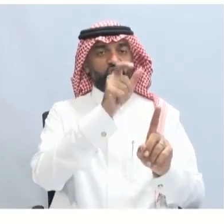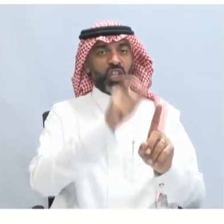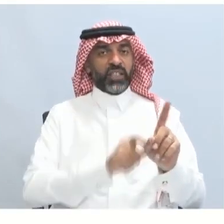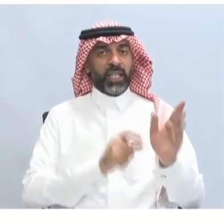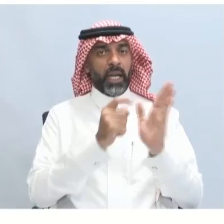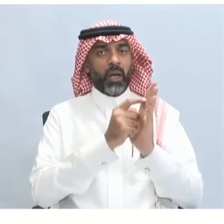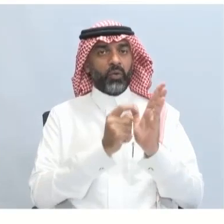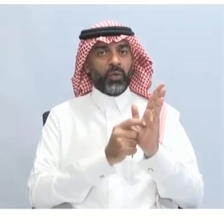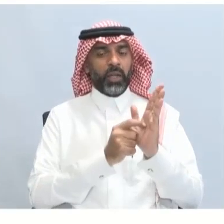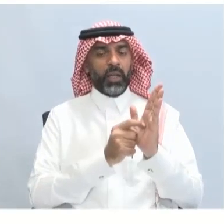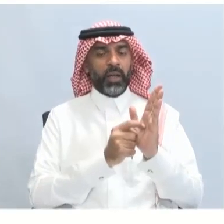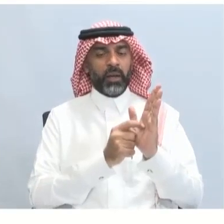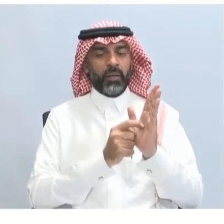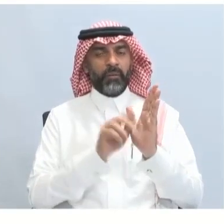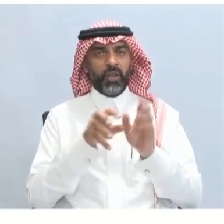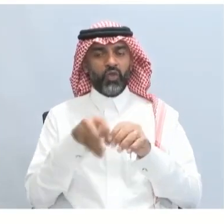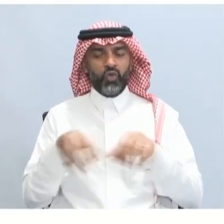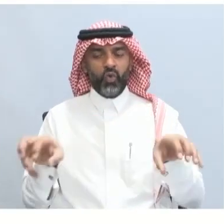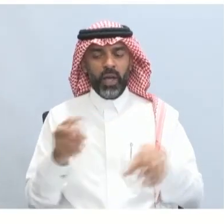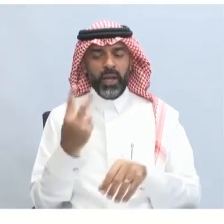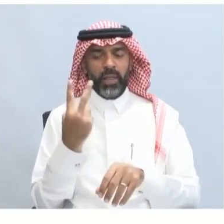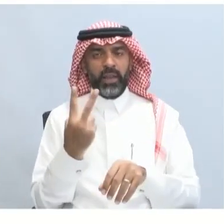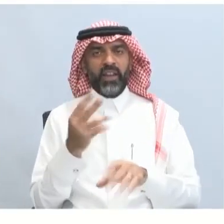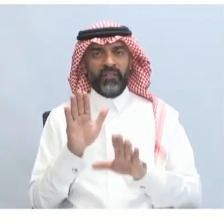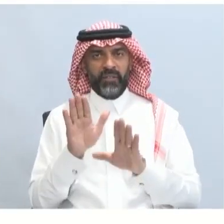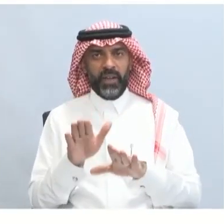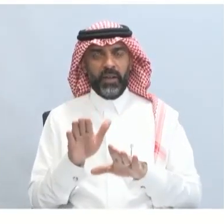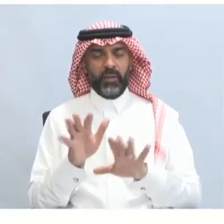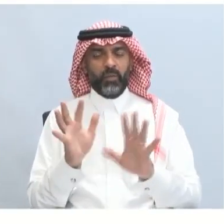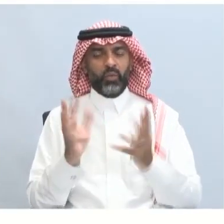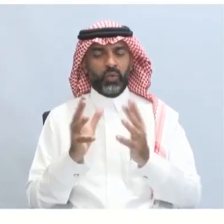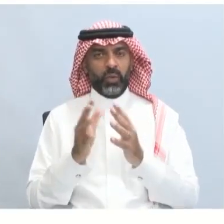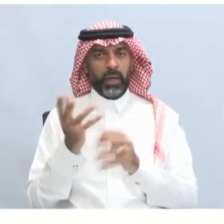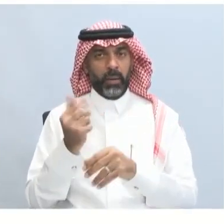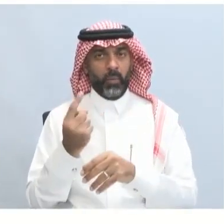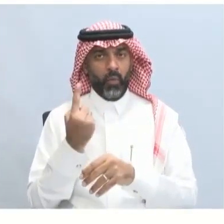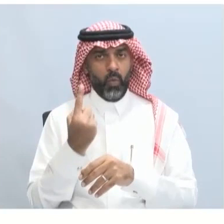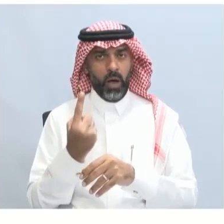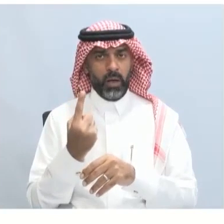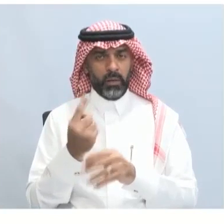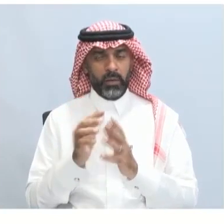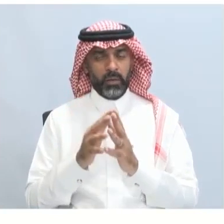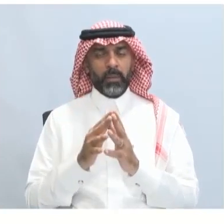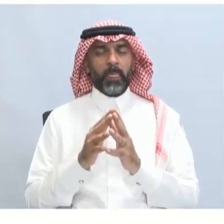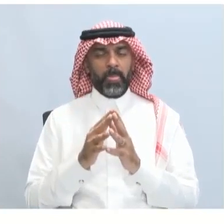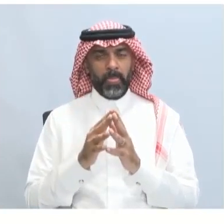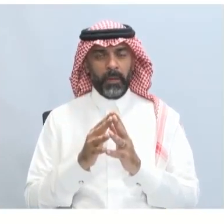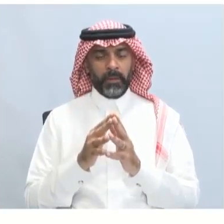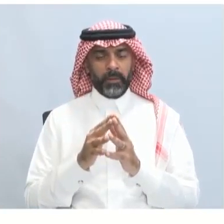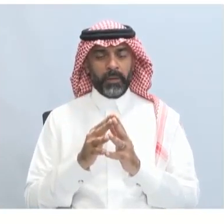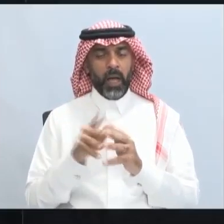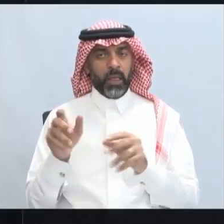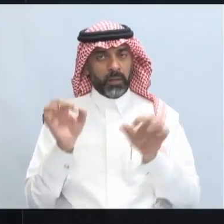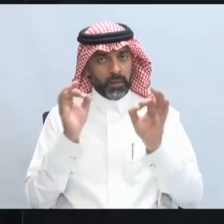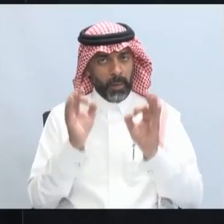الحق وايضا نلاحظ انه يتحمل التزامات في هذا الحق هذا الشخص اما ان يكون